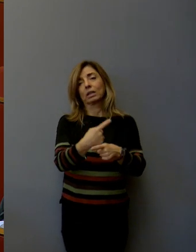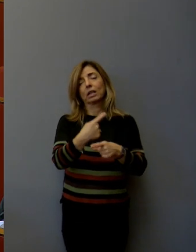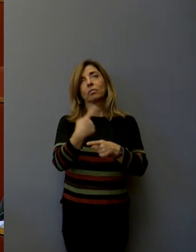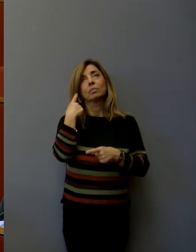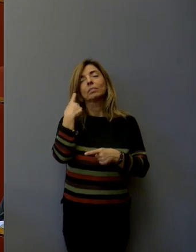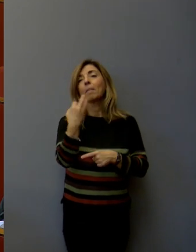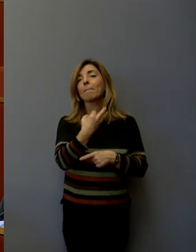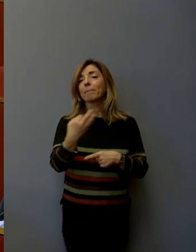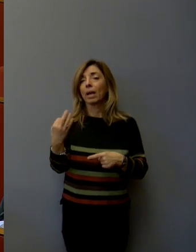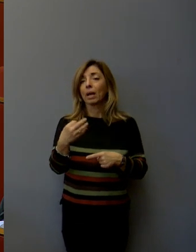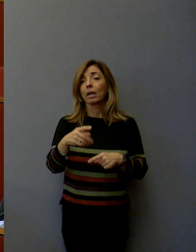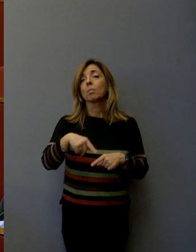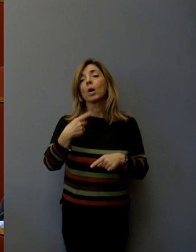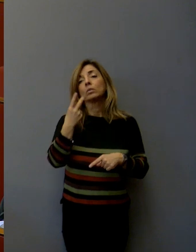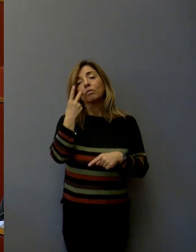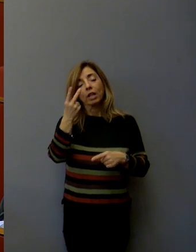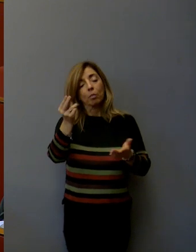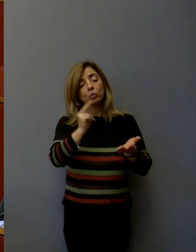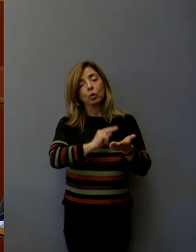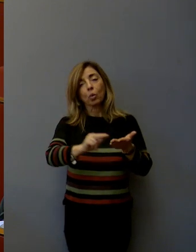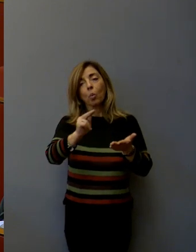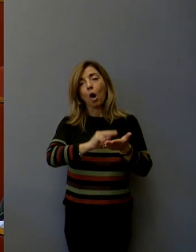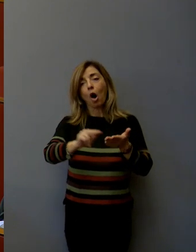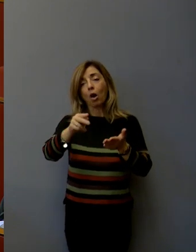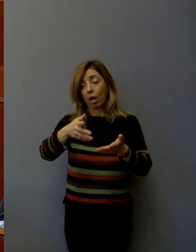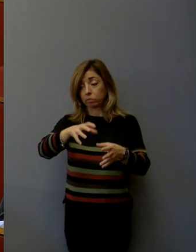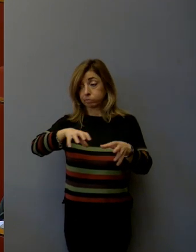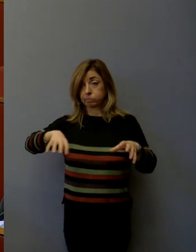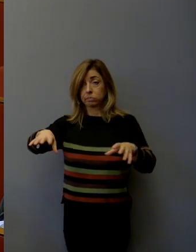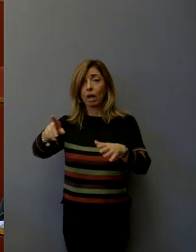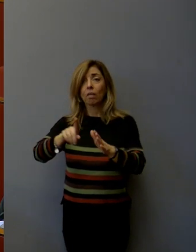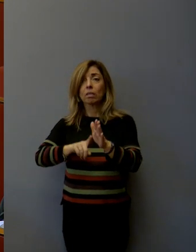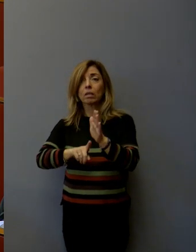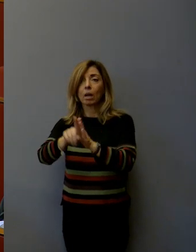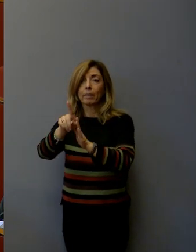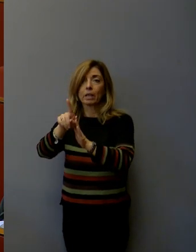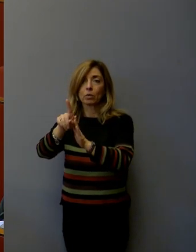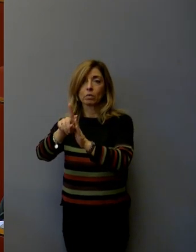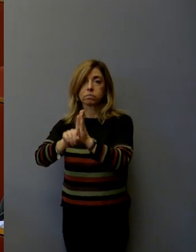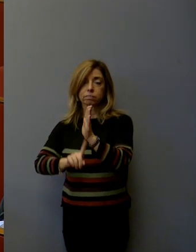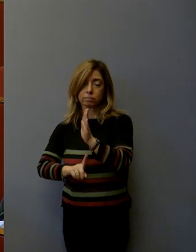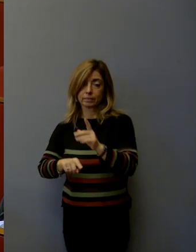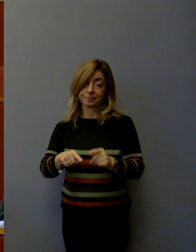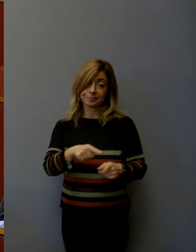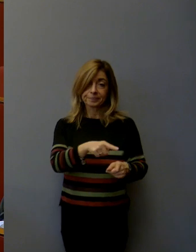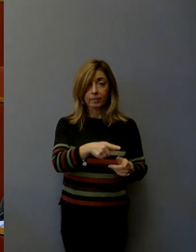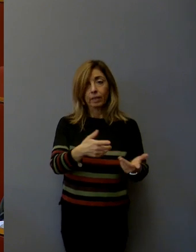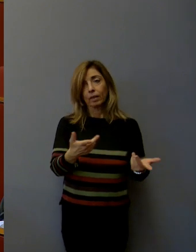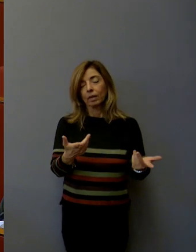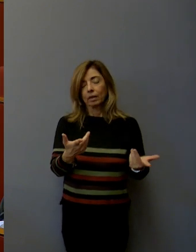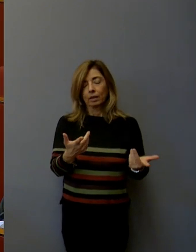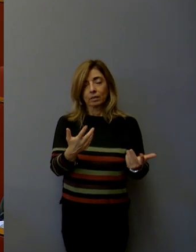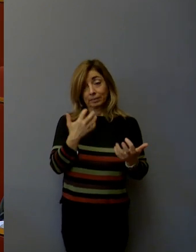delle scuole Tutto questo ci fa un po' ridere però teoricamente le scuole dovrebbero servire proprio a questo a tenere